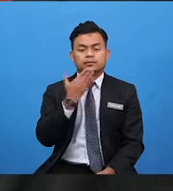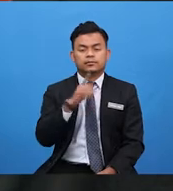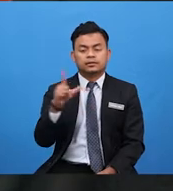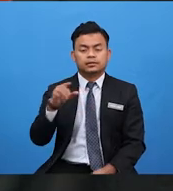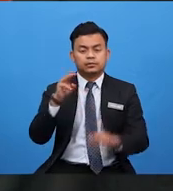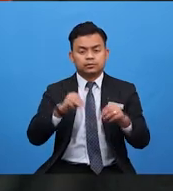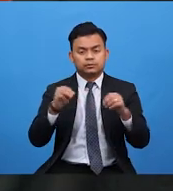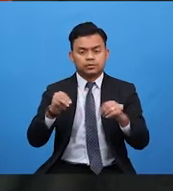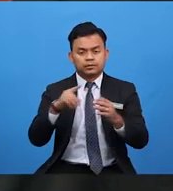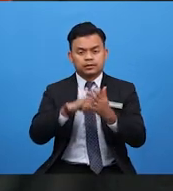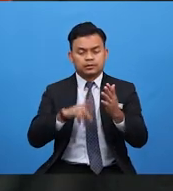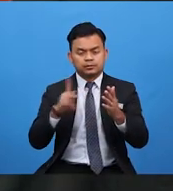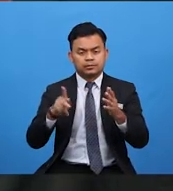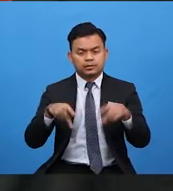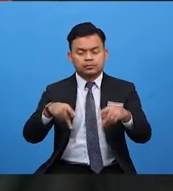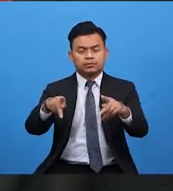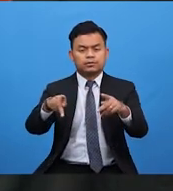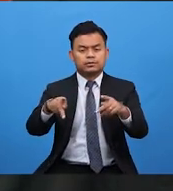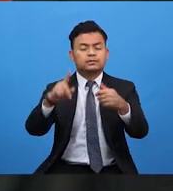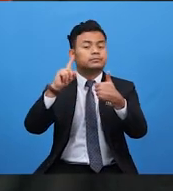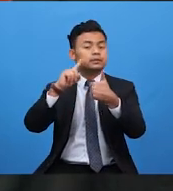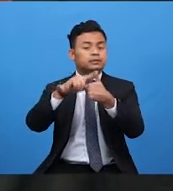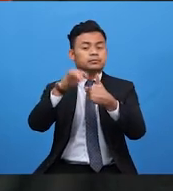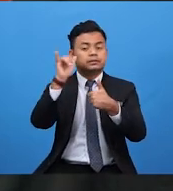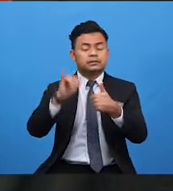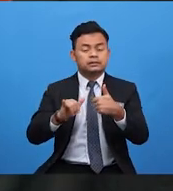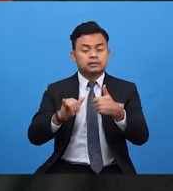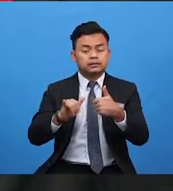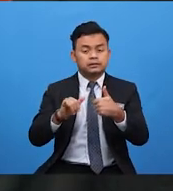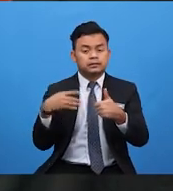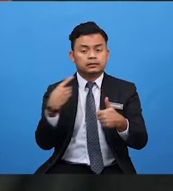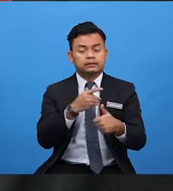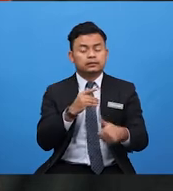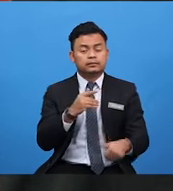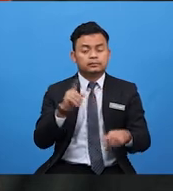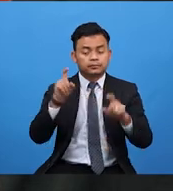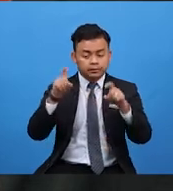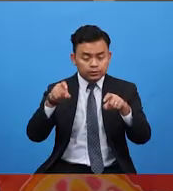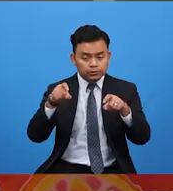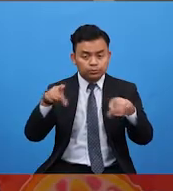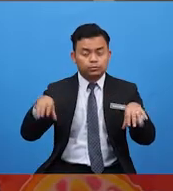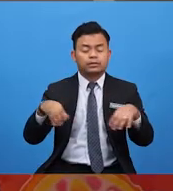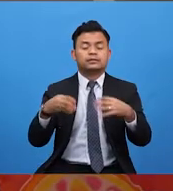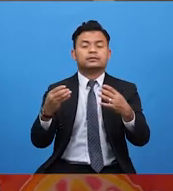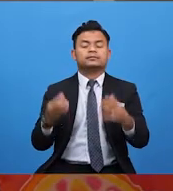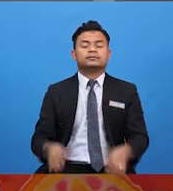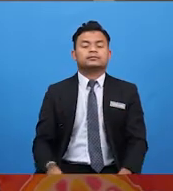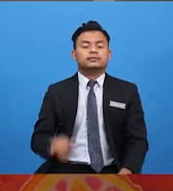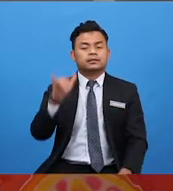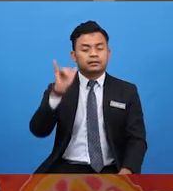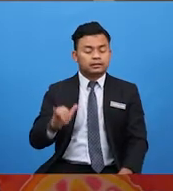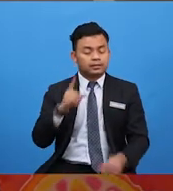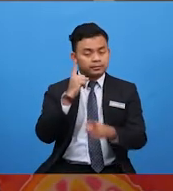Baiklah murid-murid, apakah proses pertama yang perlu kita laksanakan dalam proses akhir batik ini? Ya,